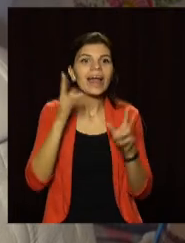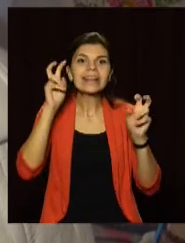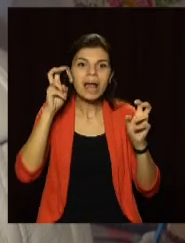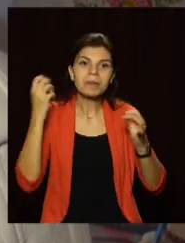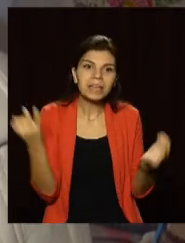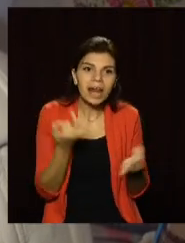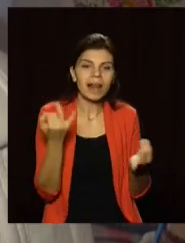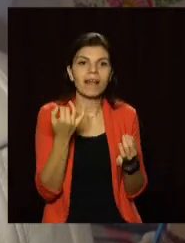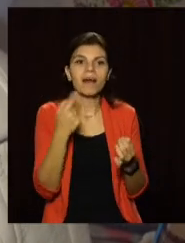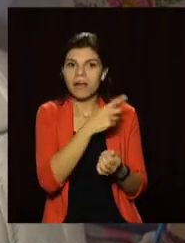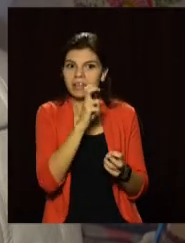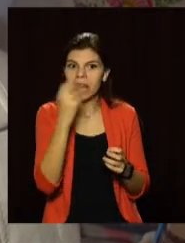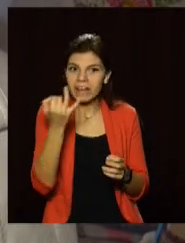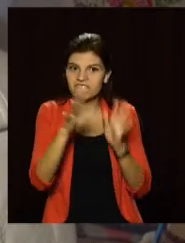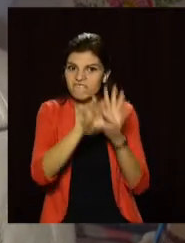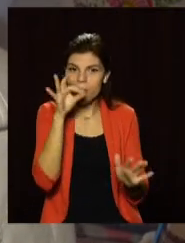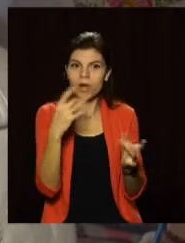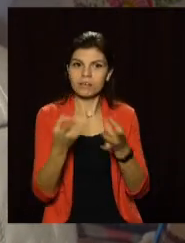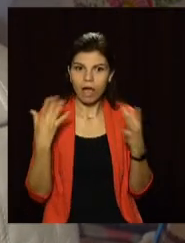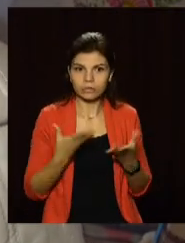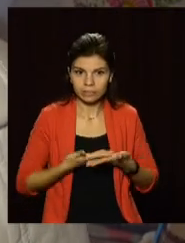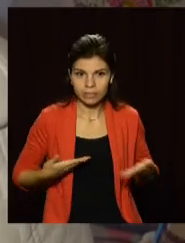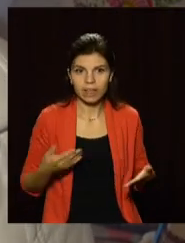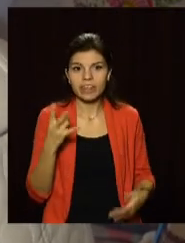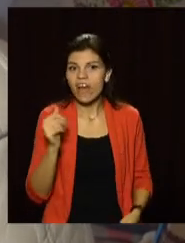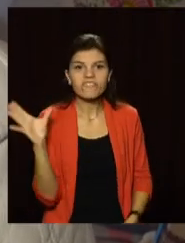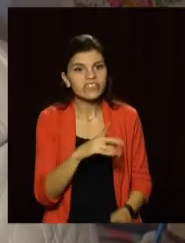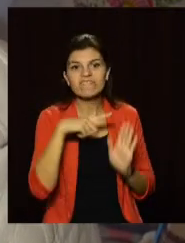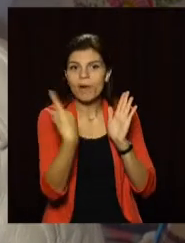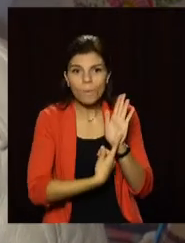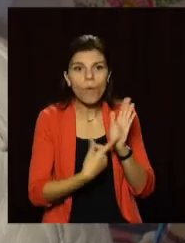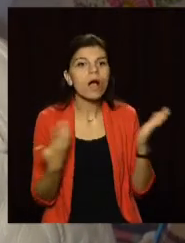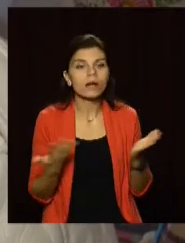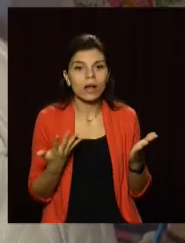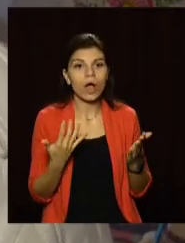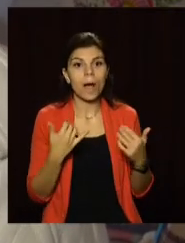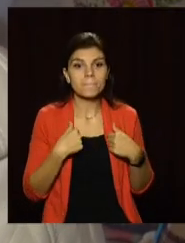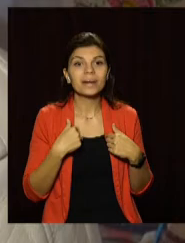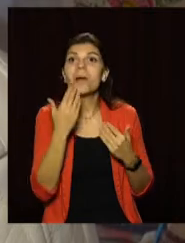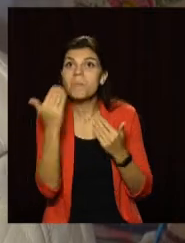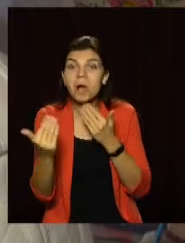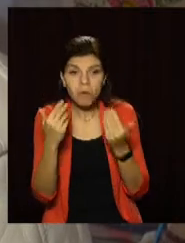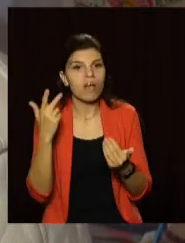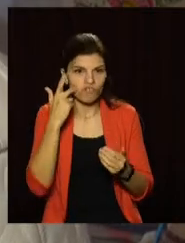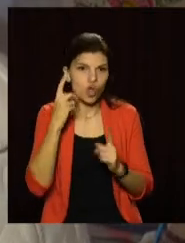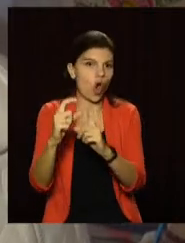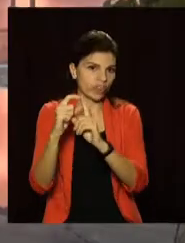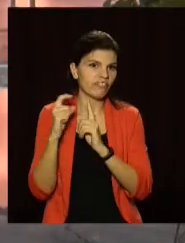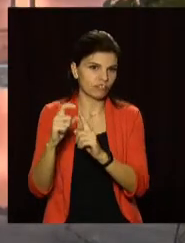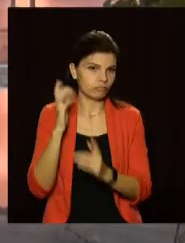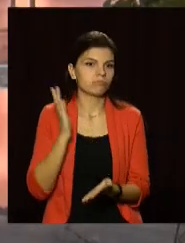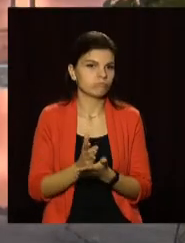завжди вони вибирають хорошу. І на всі питання, які ми задаємо, вони завжди